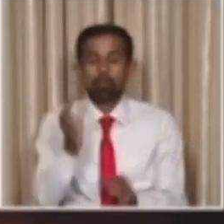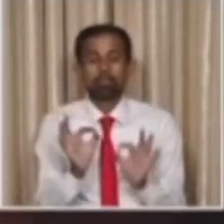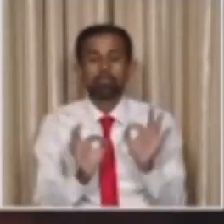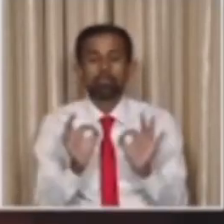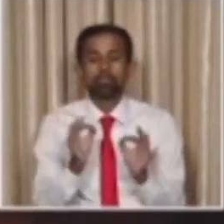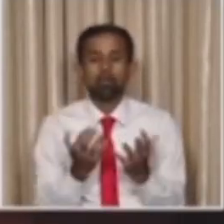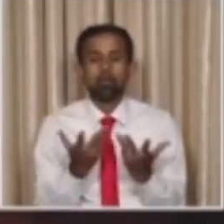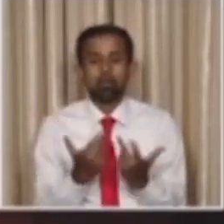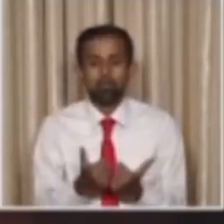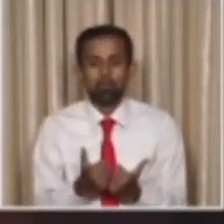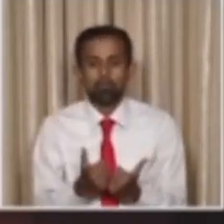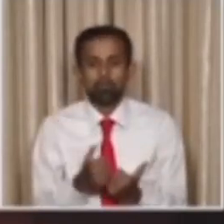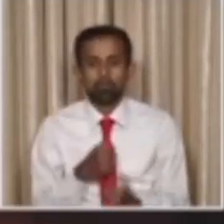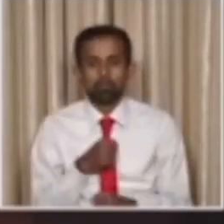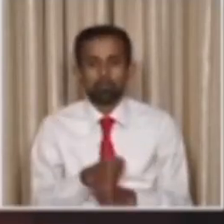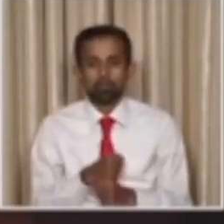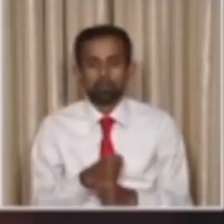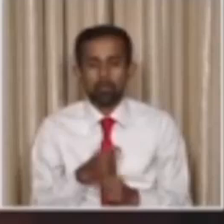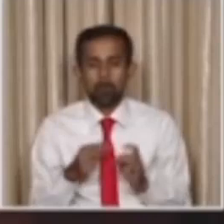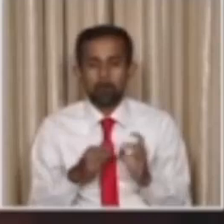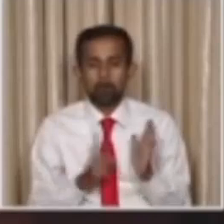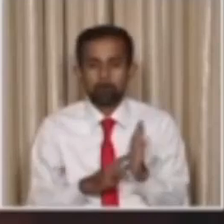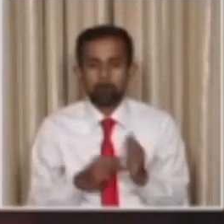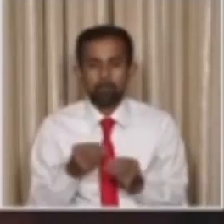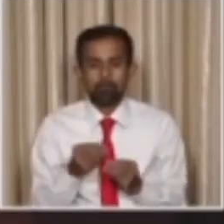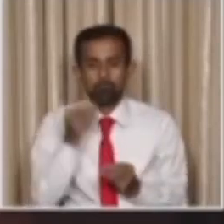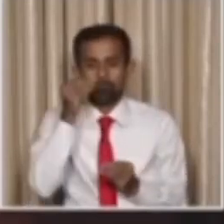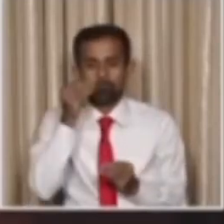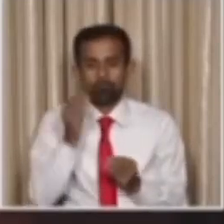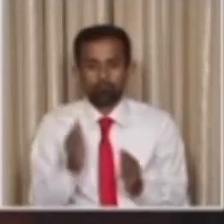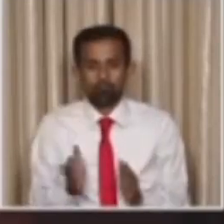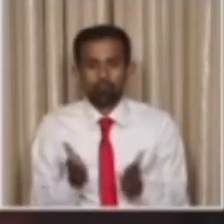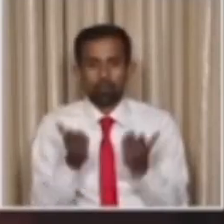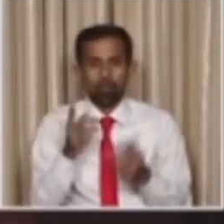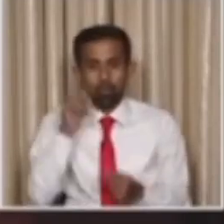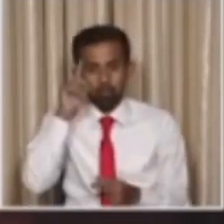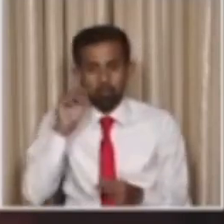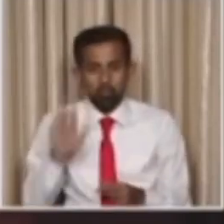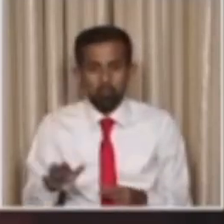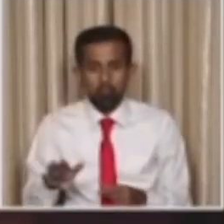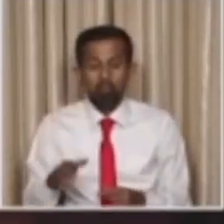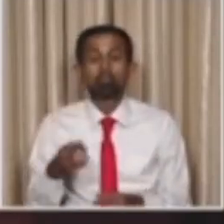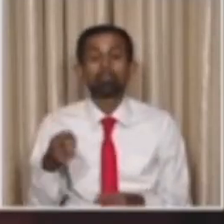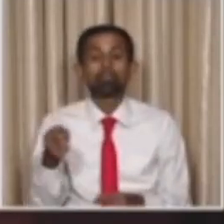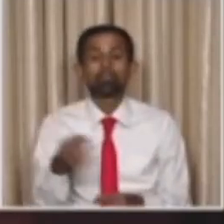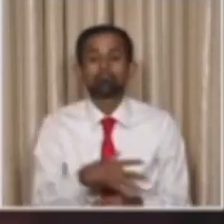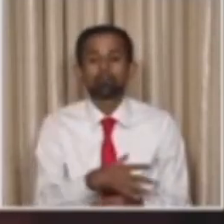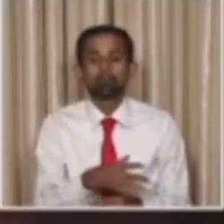ප්‍රතිශතවලින්? රජයේ මෙම විදුලි බිල්පත් වැඩිවීම ක්‍රියාත්මක කිරීමට බලාපොරොත්තු වන්නේ කවදාද?